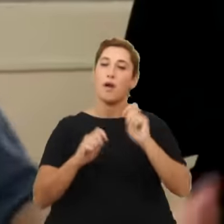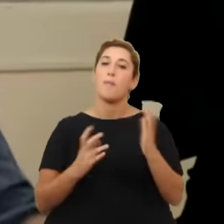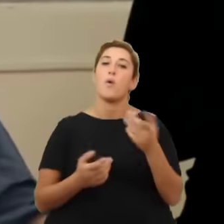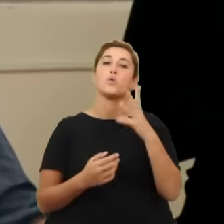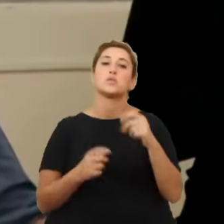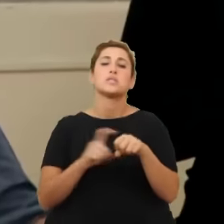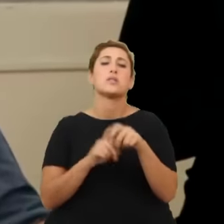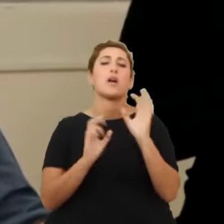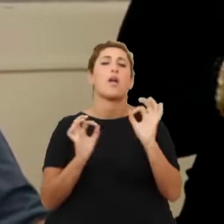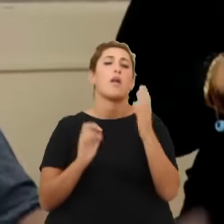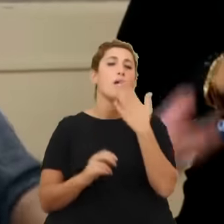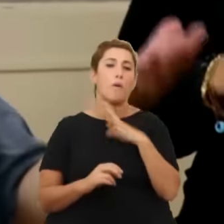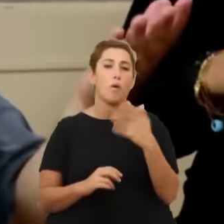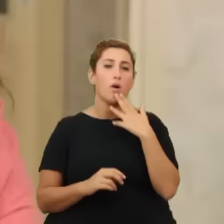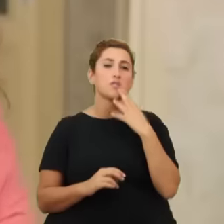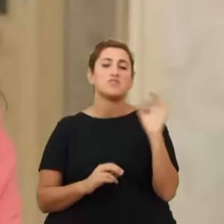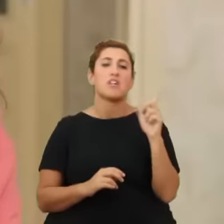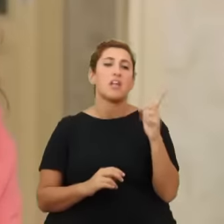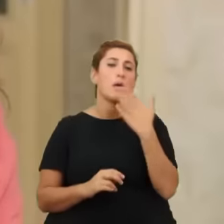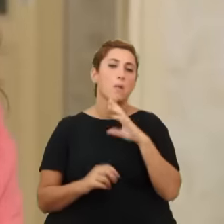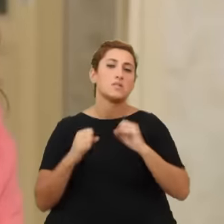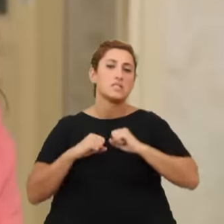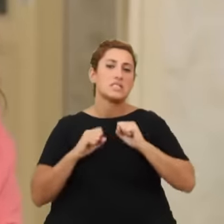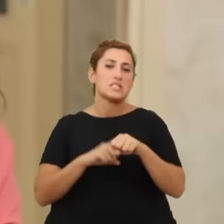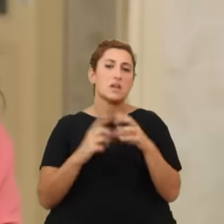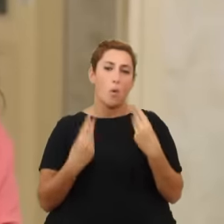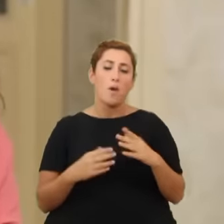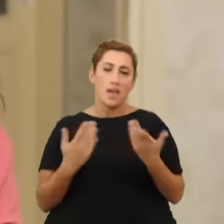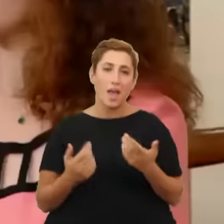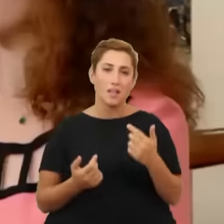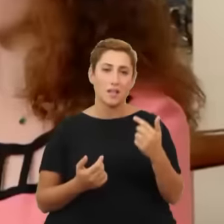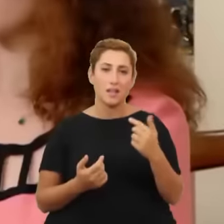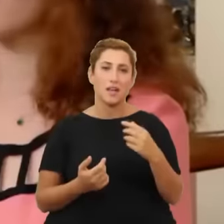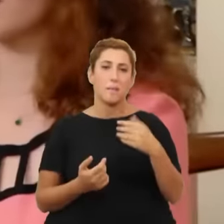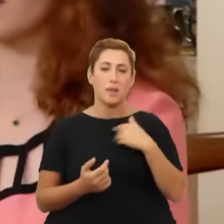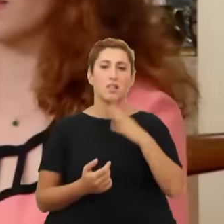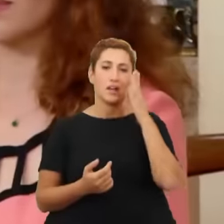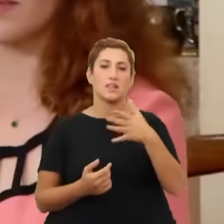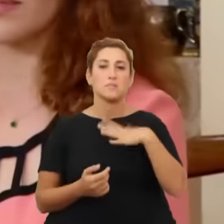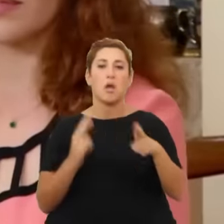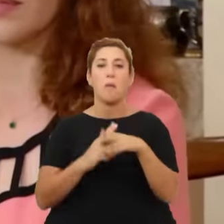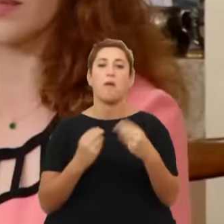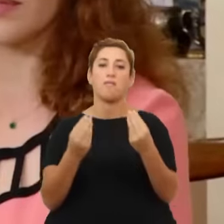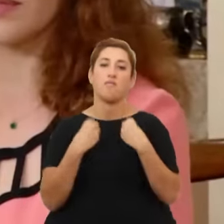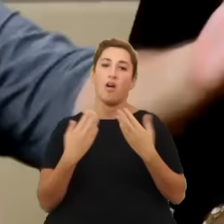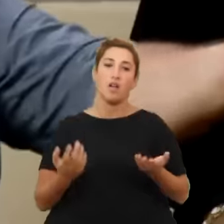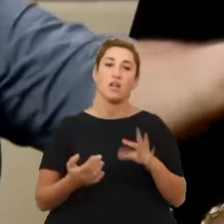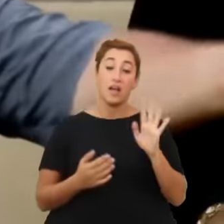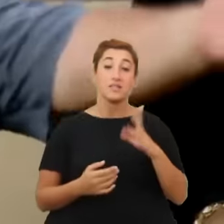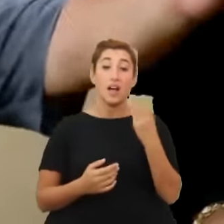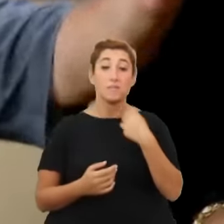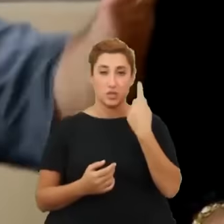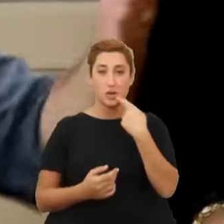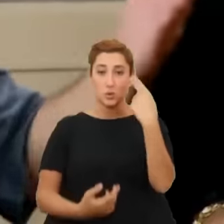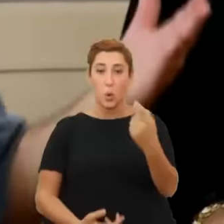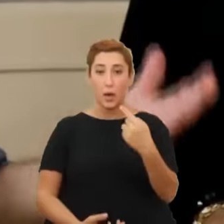bu kadar gerilmeye gerek yok. Hiç gerek yok ya bu kadar gerilmeye. Ya ben de gittim istedim, şap diye verdiler ya. Ya zaten sana